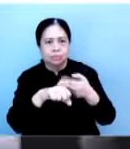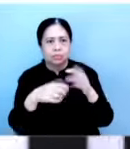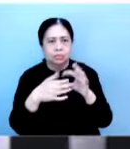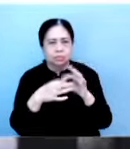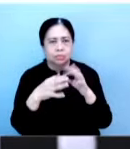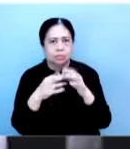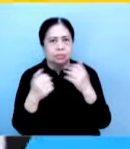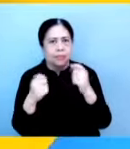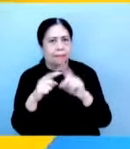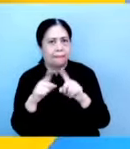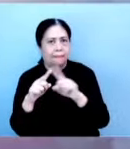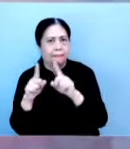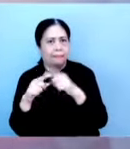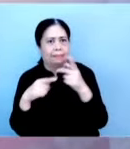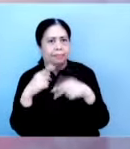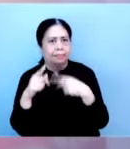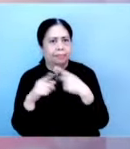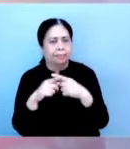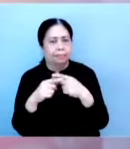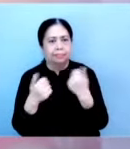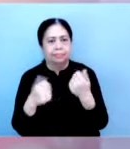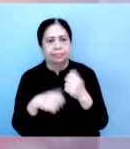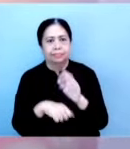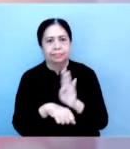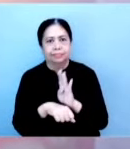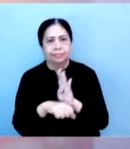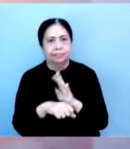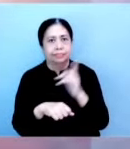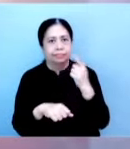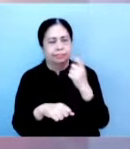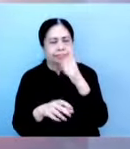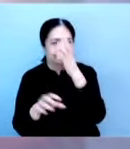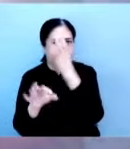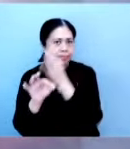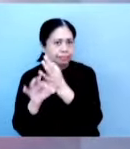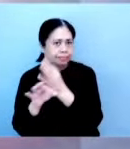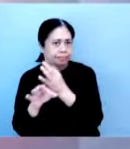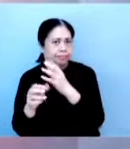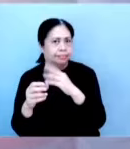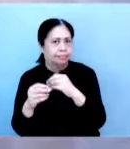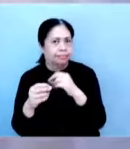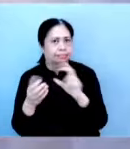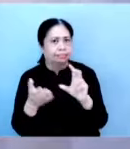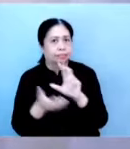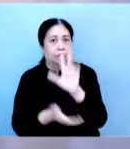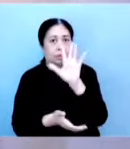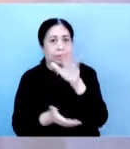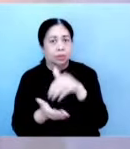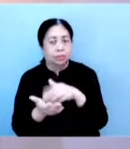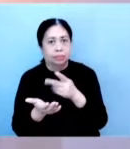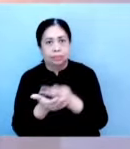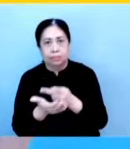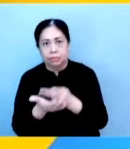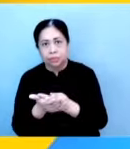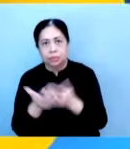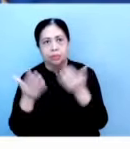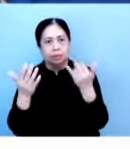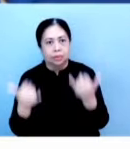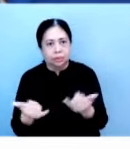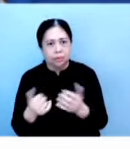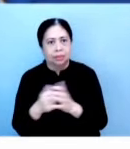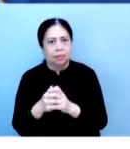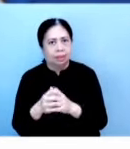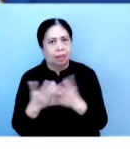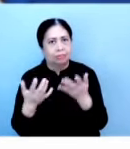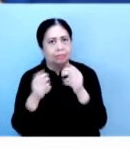rosary plates ang negosyo ni Emil na bunga ng pananampalataya at buo ng Php5,000 ngayon binibiyayaan